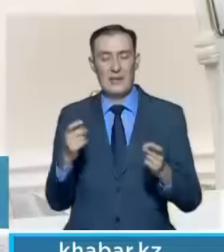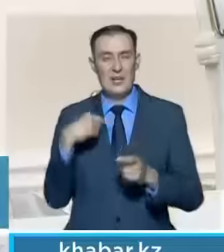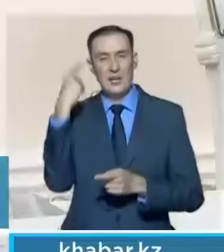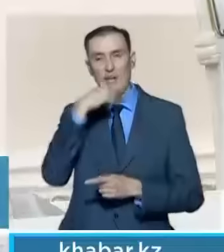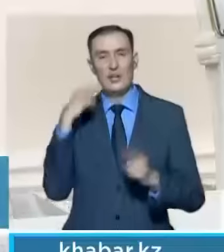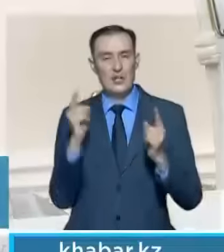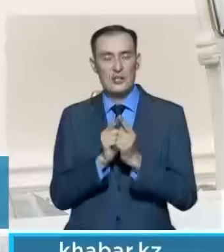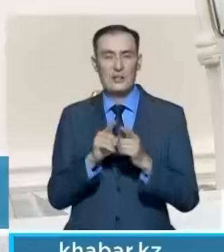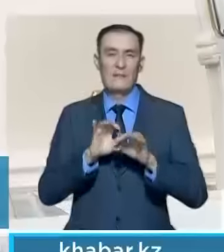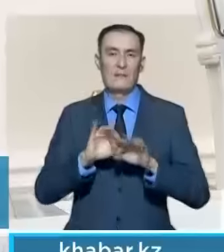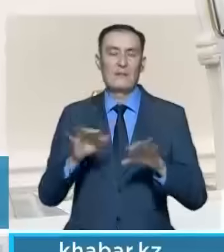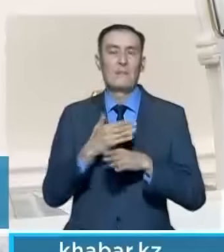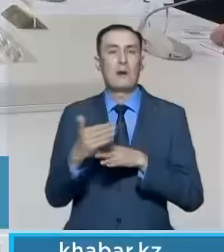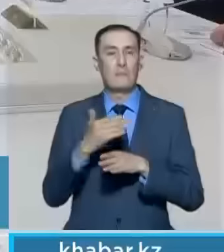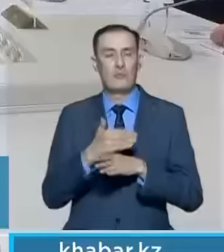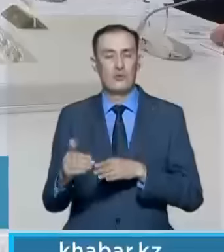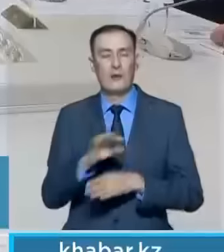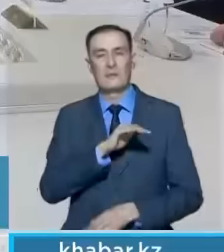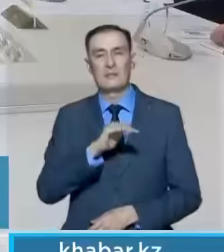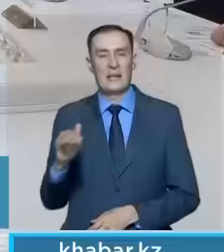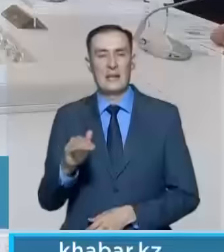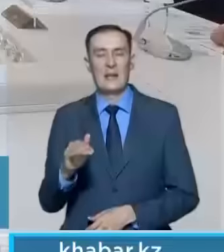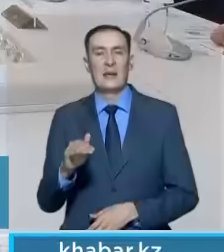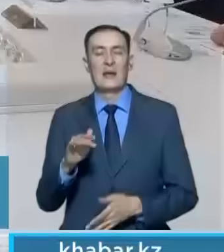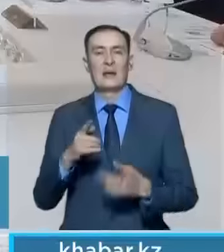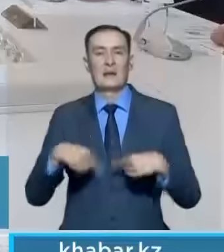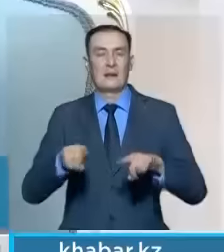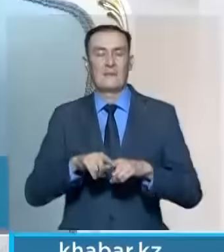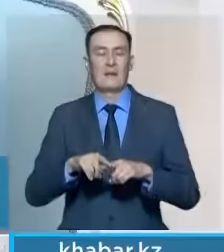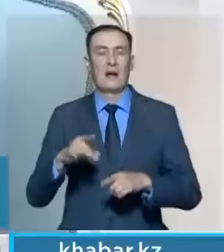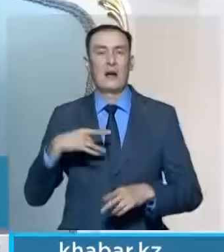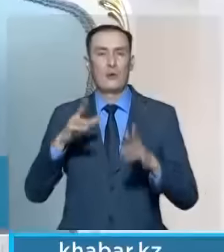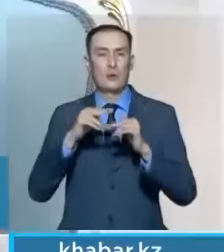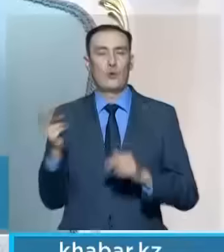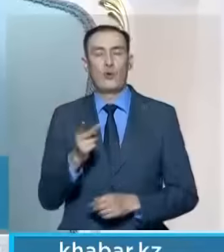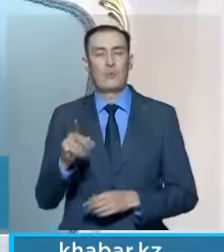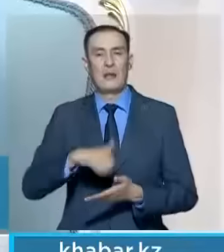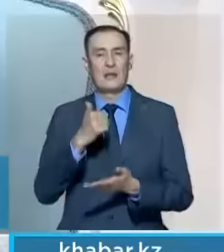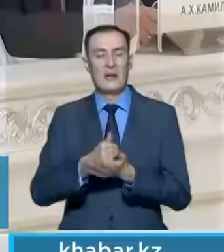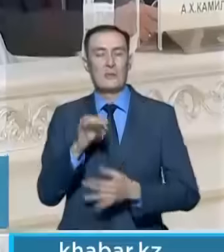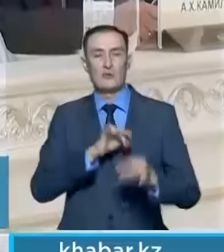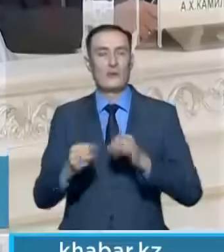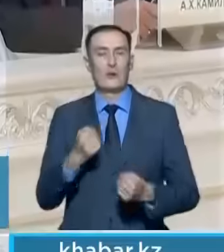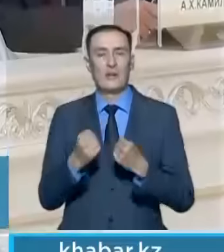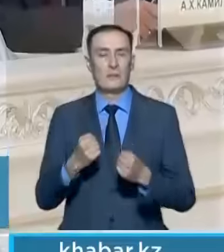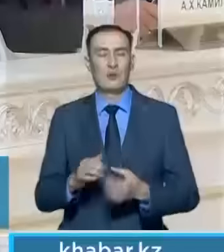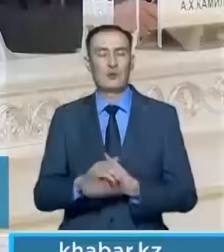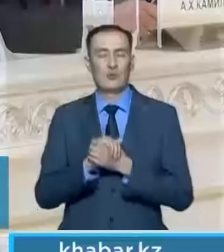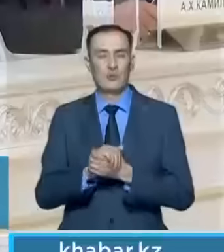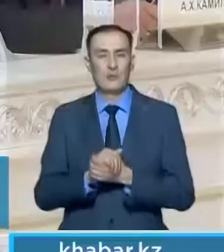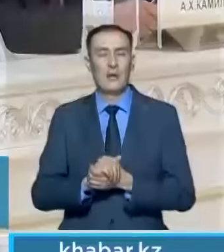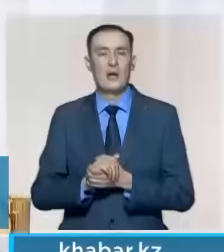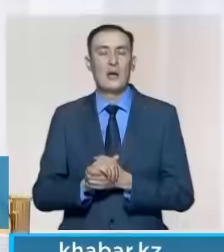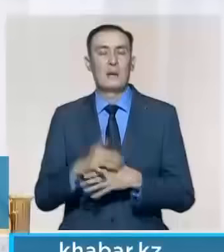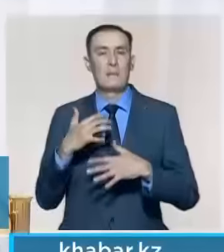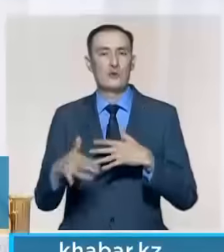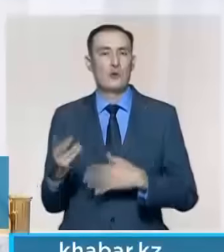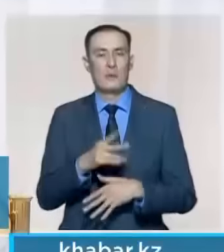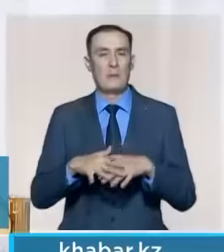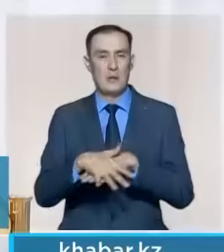глаз выдал чуть позже официальный телеграм Ақорды. Оба лидера говорили о крепкой дружбе между народами.